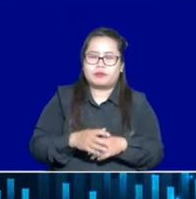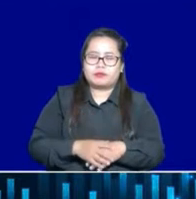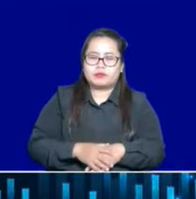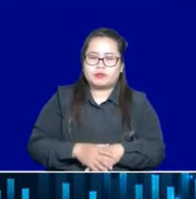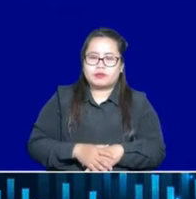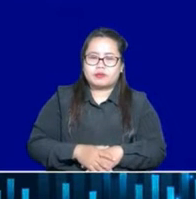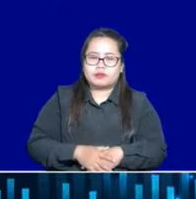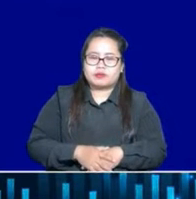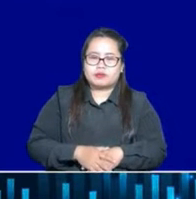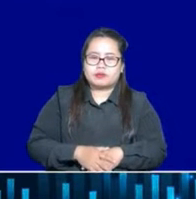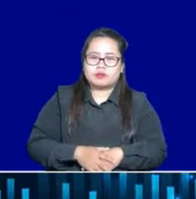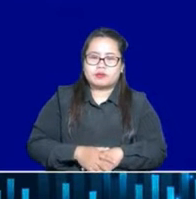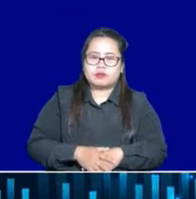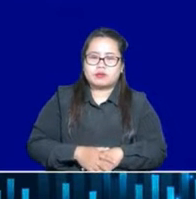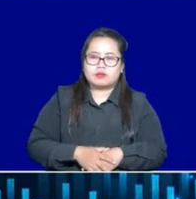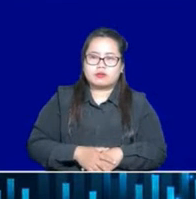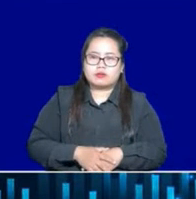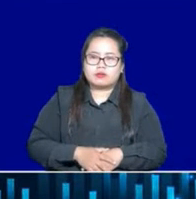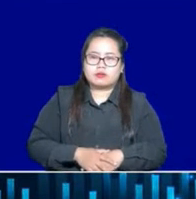Dan